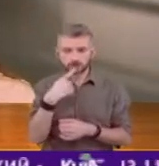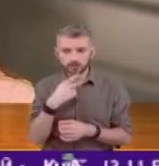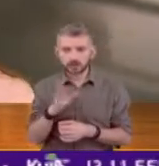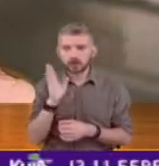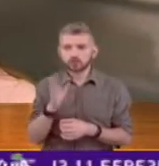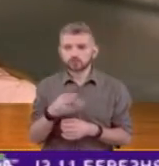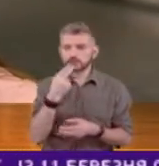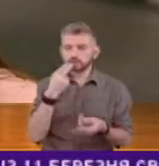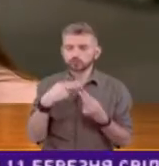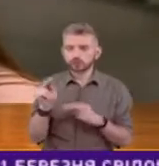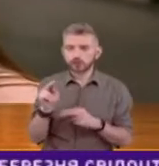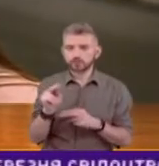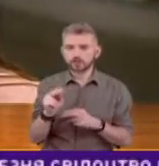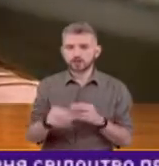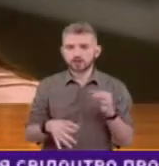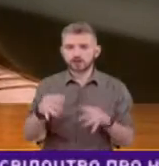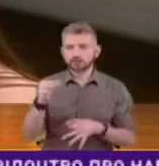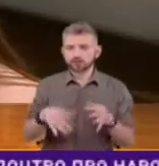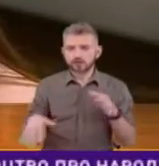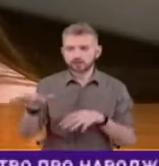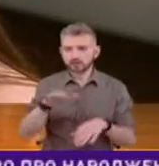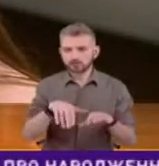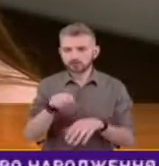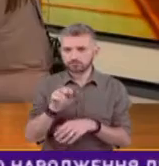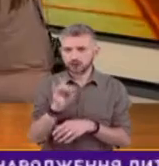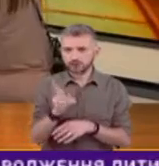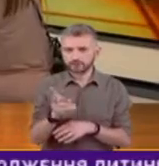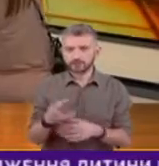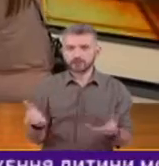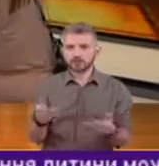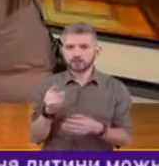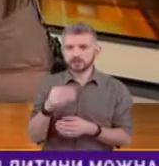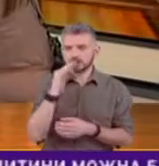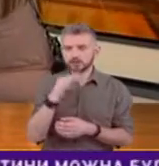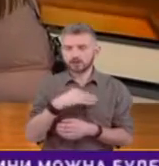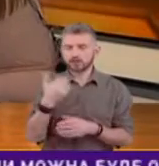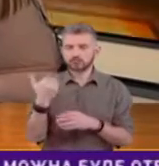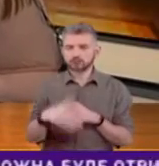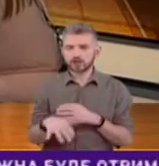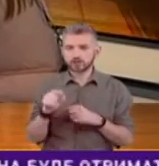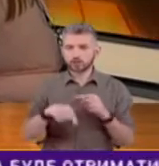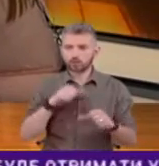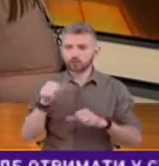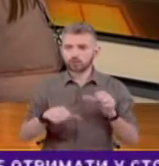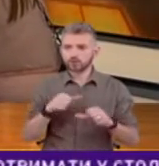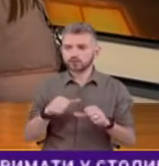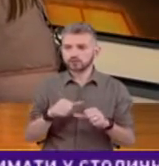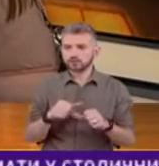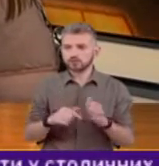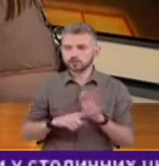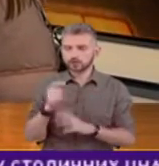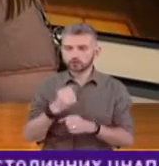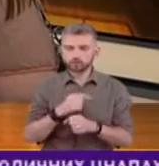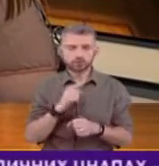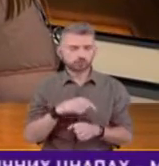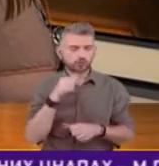буде вдосконалюватися ландшафтний парк, який, як ви ж сказали, так, вже цього року почав роботу. Цього року